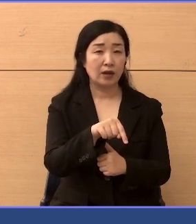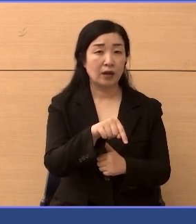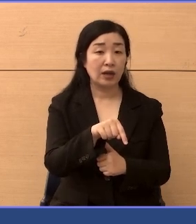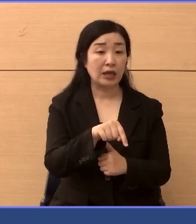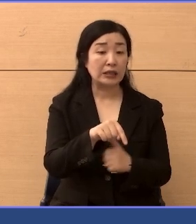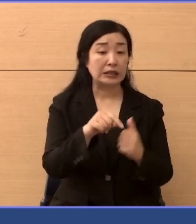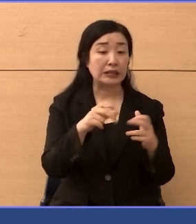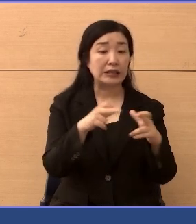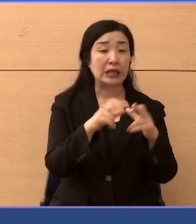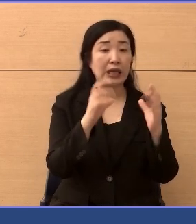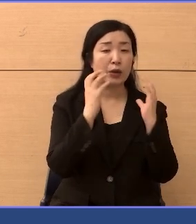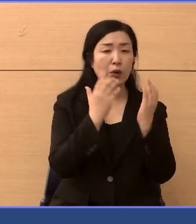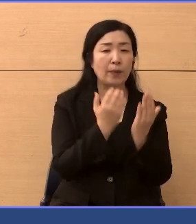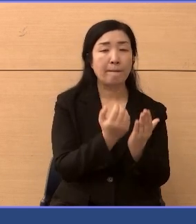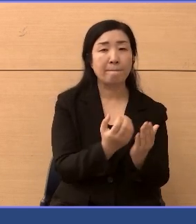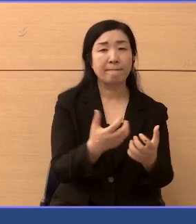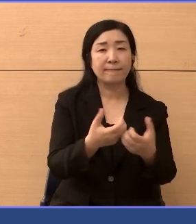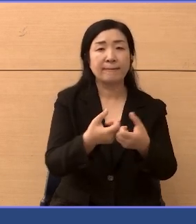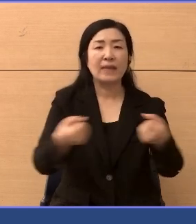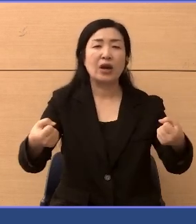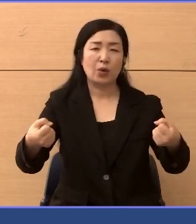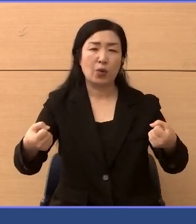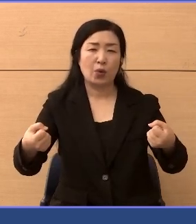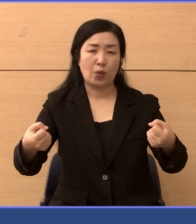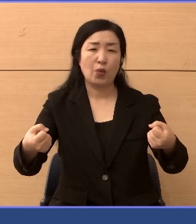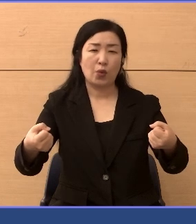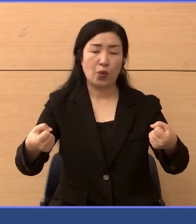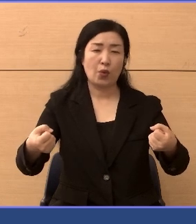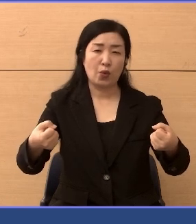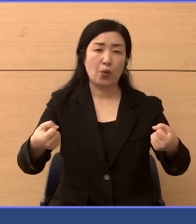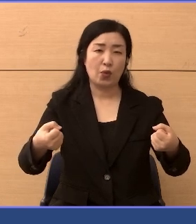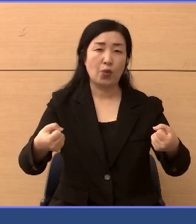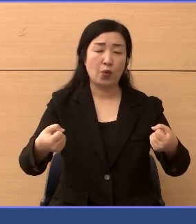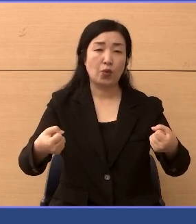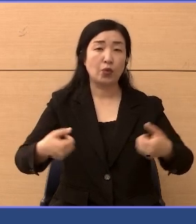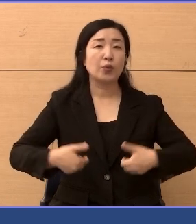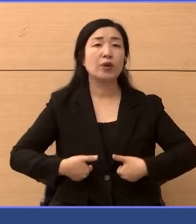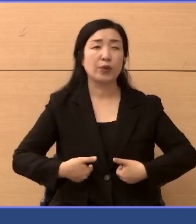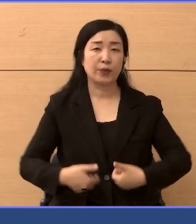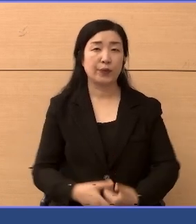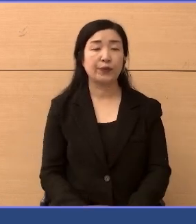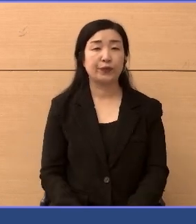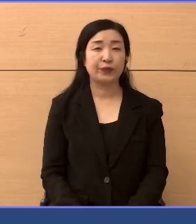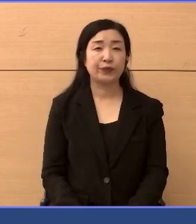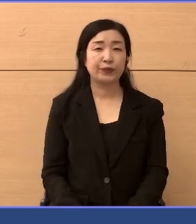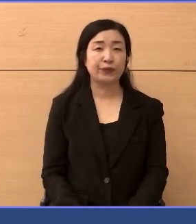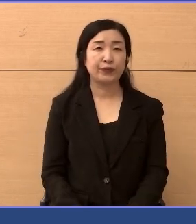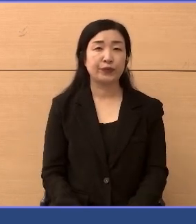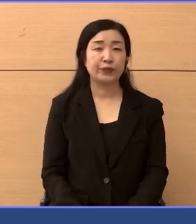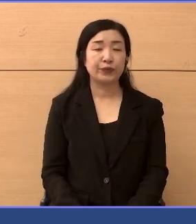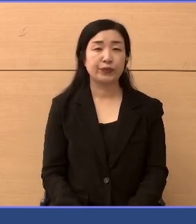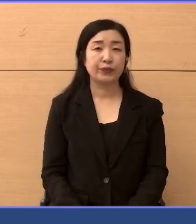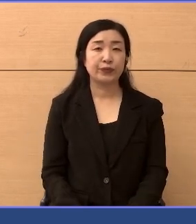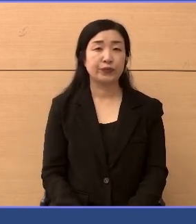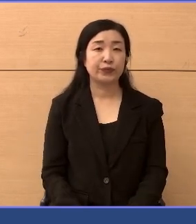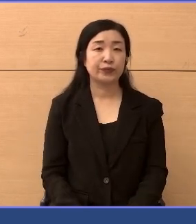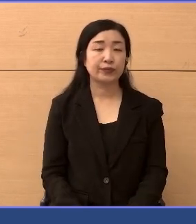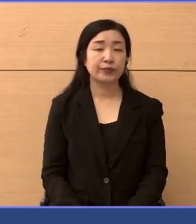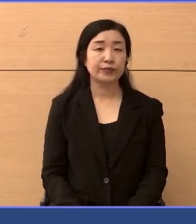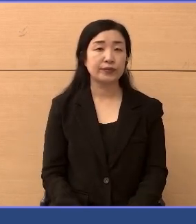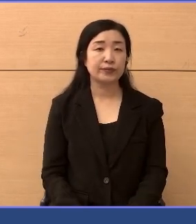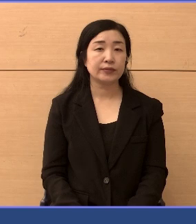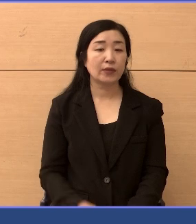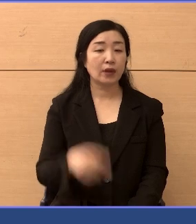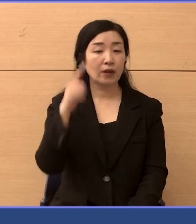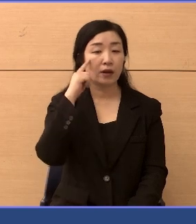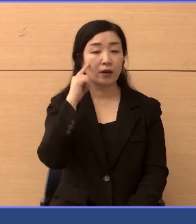ASD things 장애아들과 they 좀 may 떨어져 not 있는 be 것들 able to 좀 do when they're 좋습니다. looking after the child. And quite often families 그리고 will need